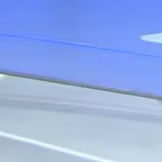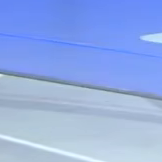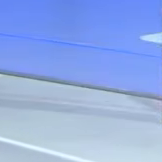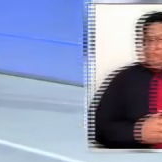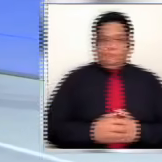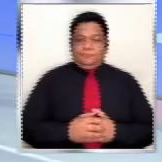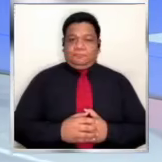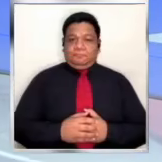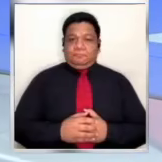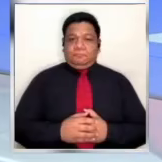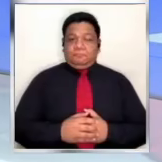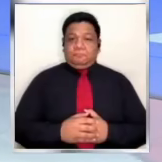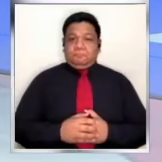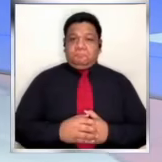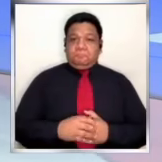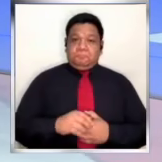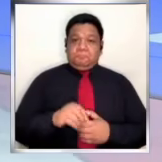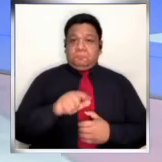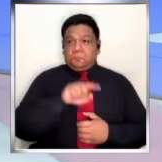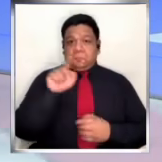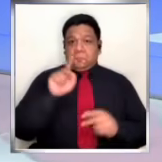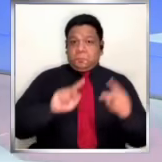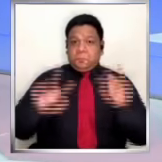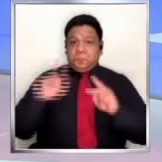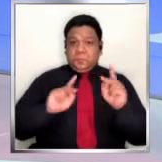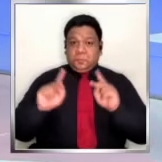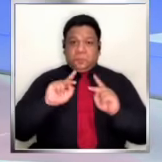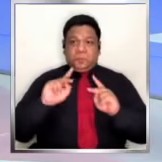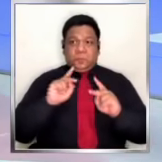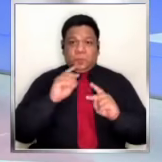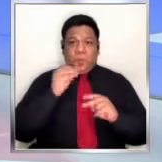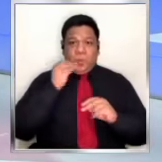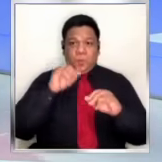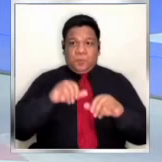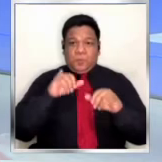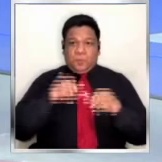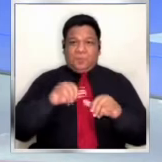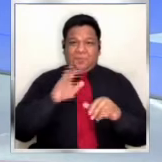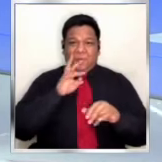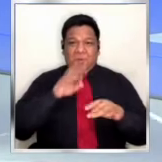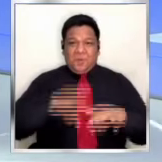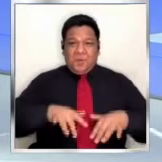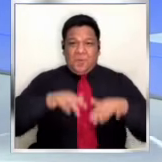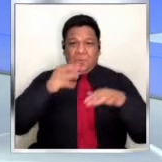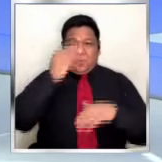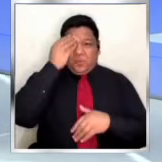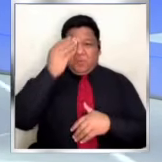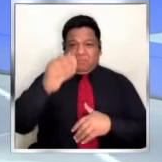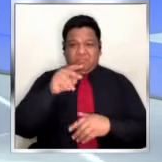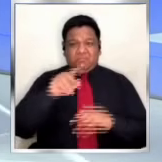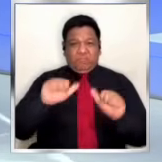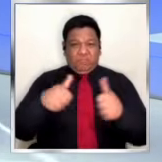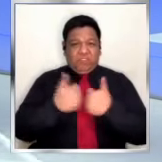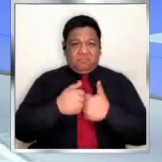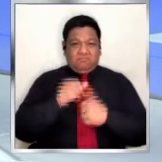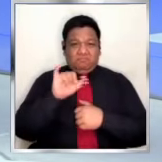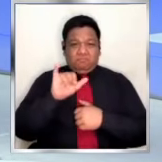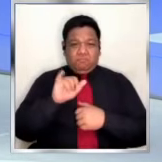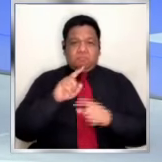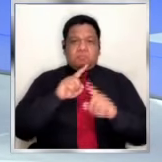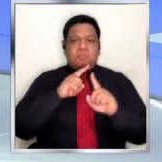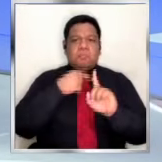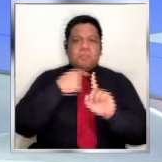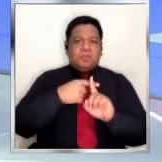Hindi lang sa mga residente, malaking hamon ang hindi pa rin humuhupang baha sa Bulacan. Pati na nga ang mga nagmamagandang loob,